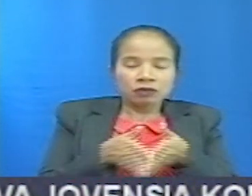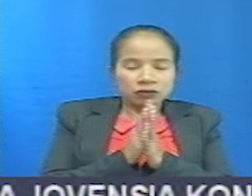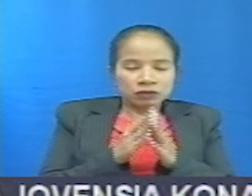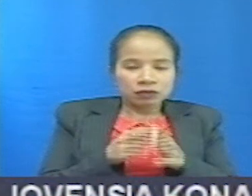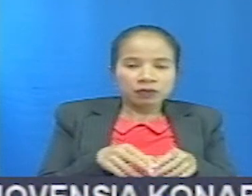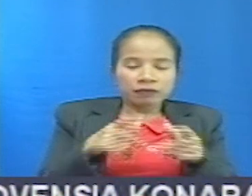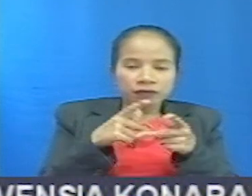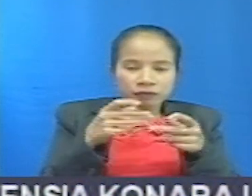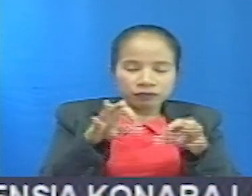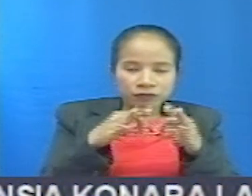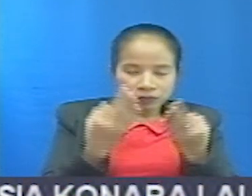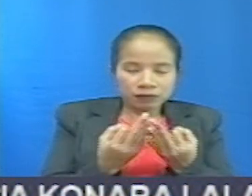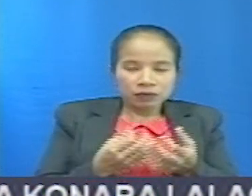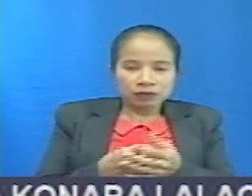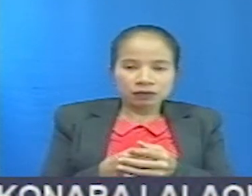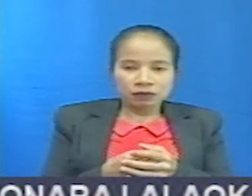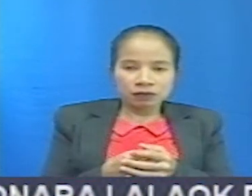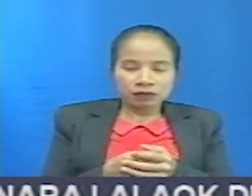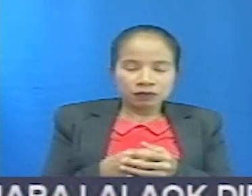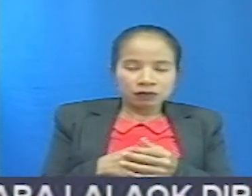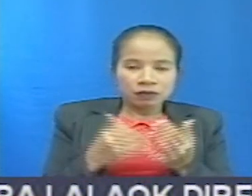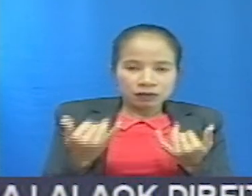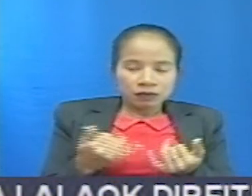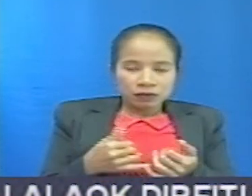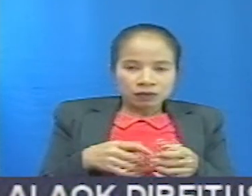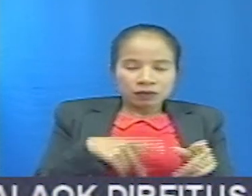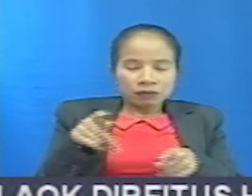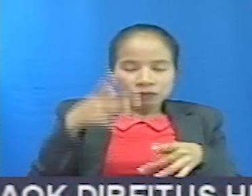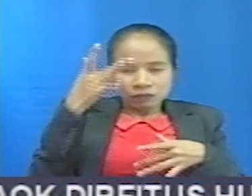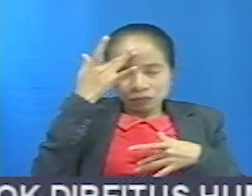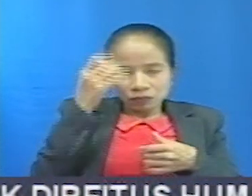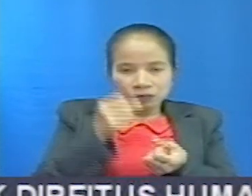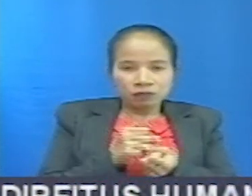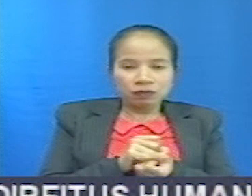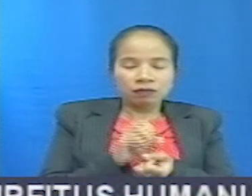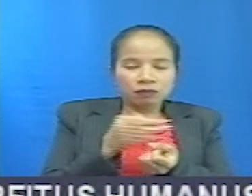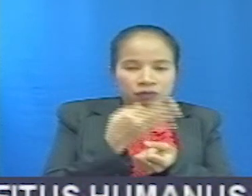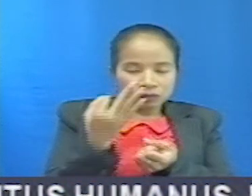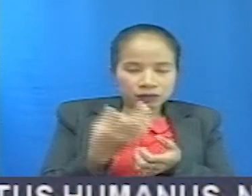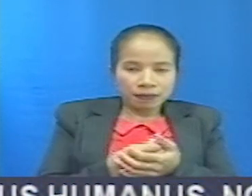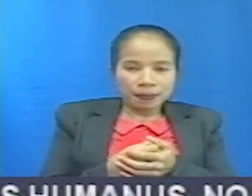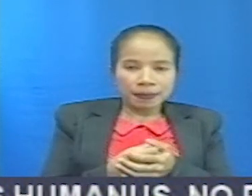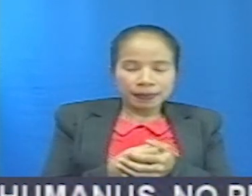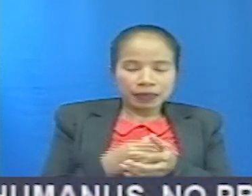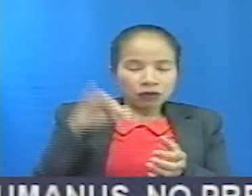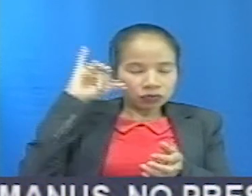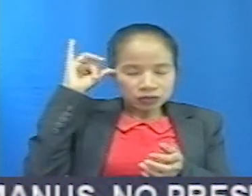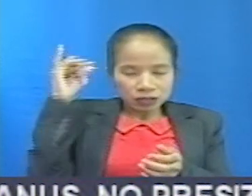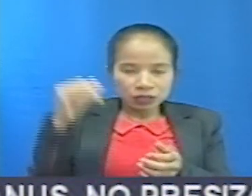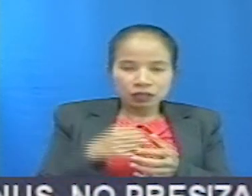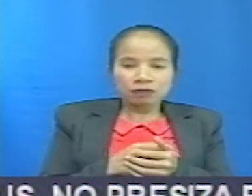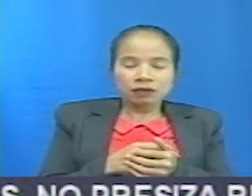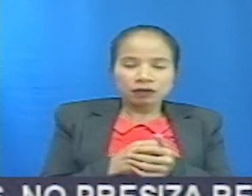Jose ohin ami hal investigasi ba pasiente positif ne pema o Jose ke detekta antaun ami se ohin ami